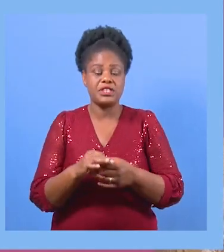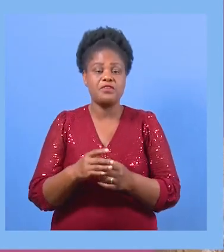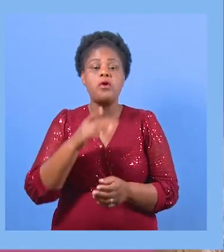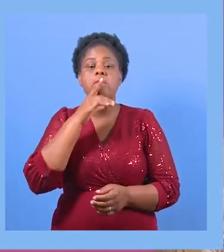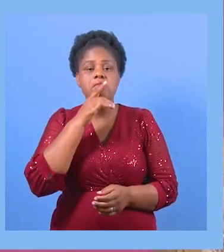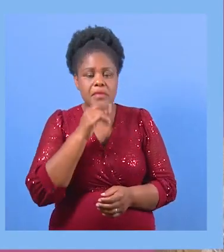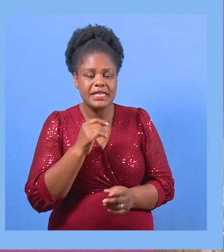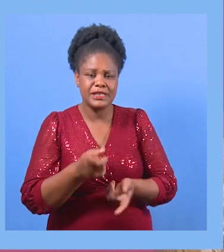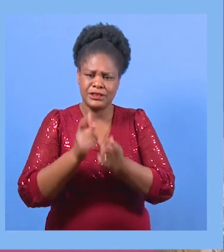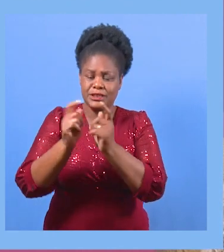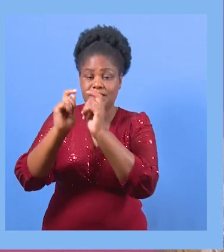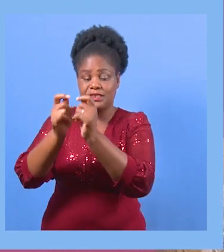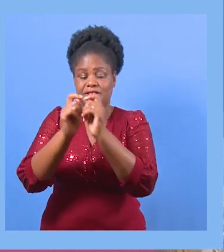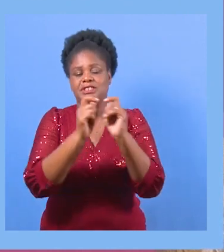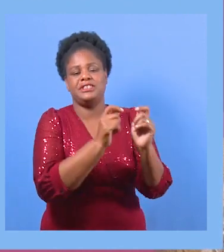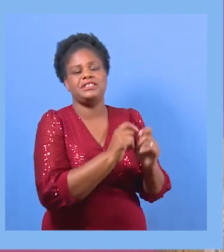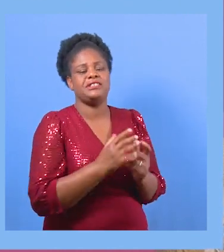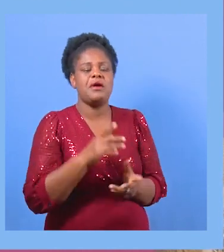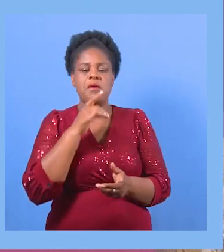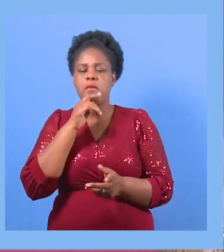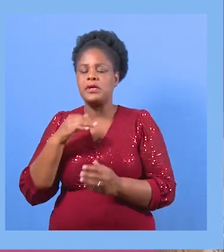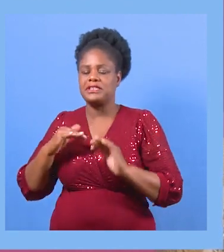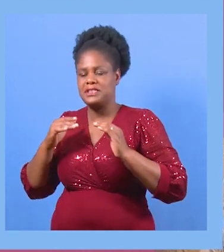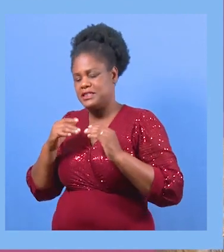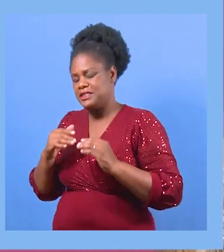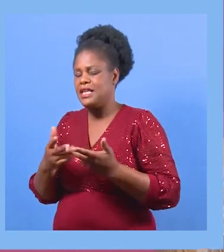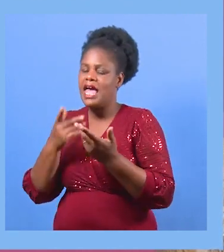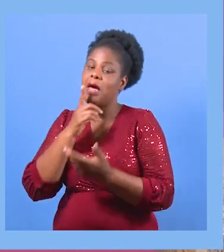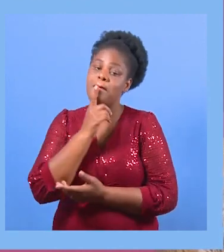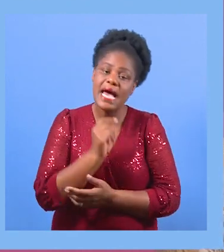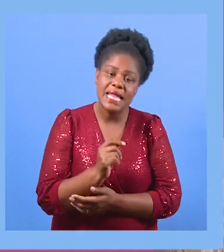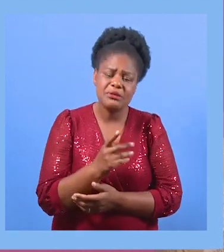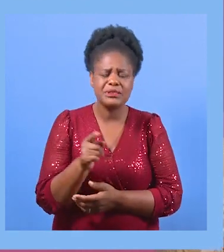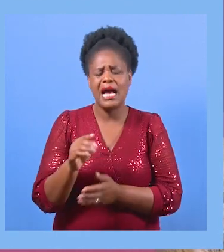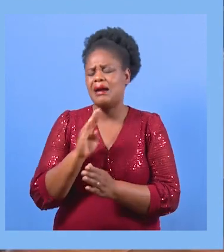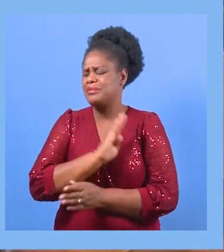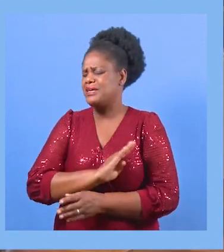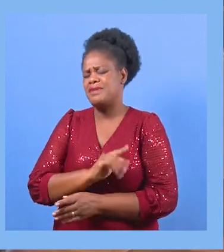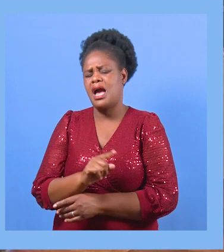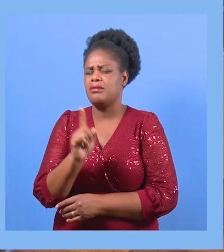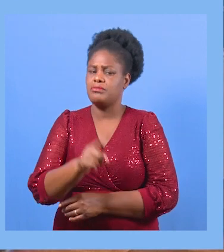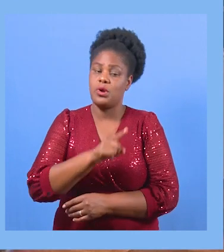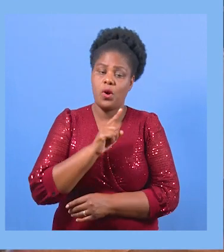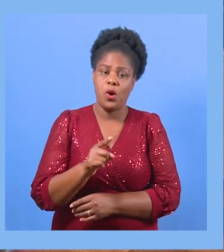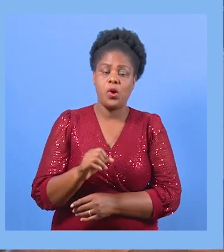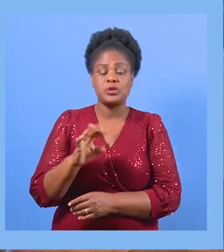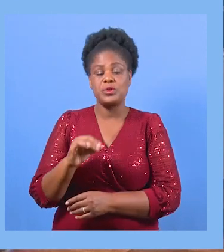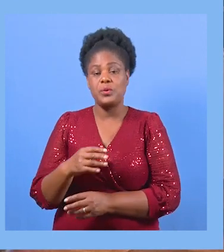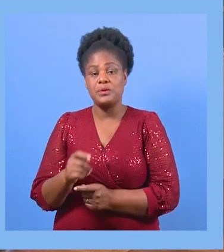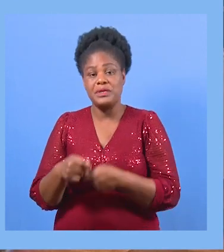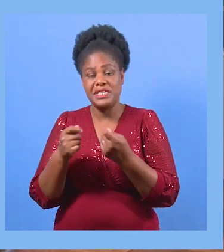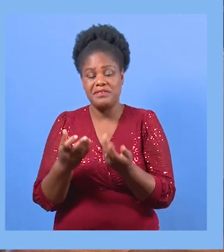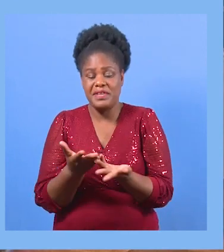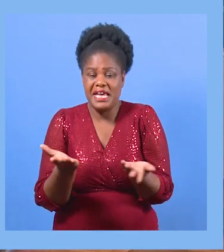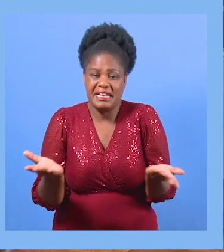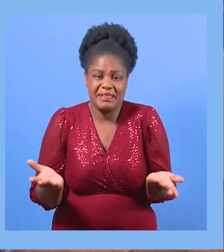vanhurume, todzidzisana tiri vakomana, todzidzisana sevarume kuti unhu hwakadai hauna kunaka. Kana tichinge tichipa vadiwa vedu